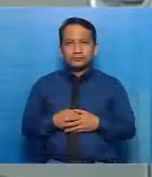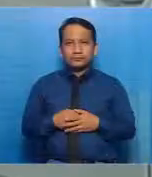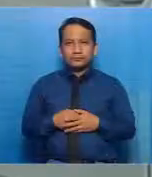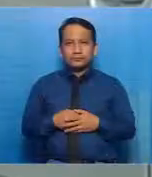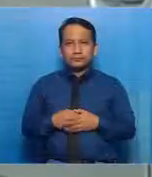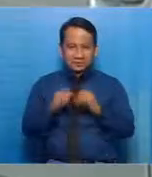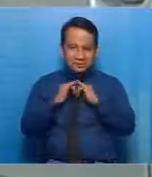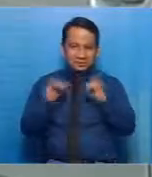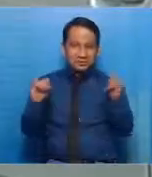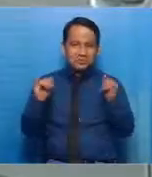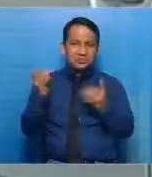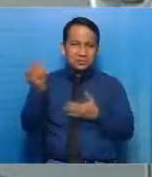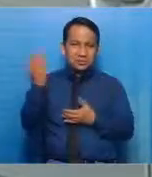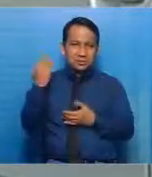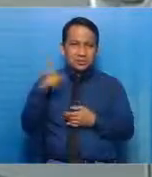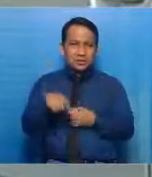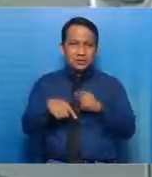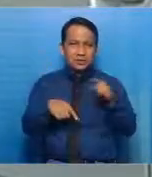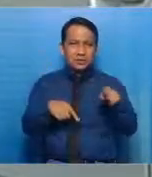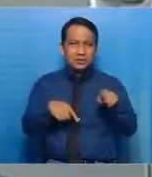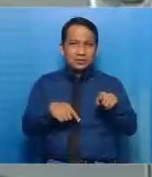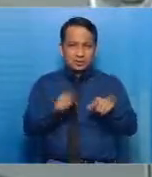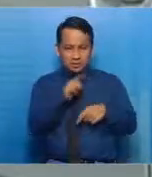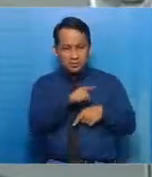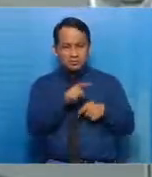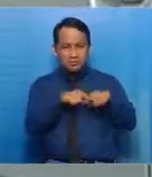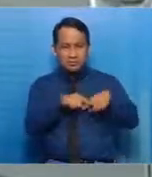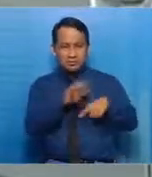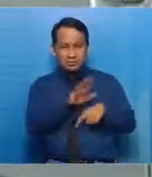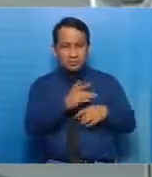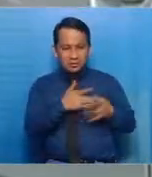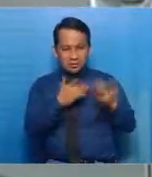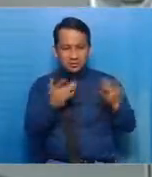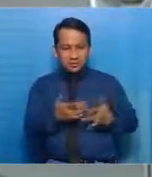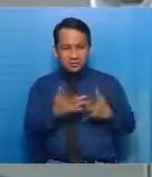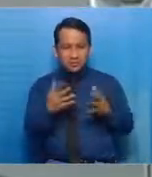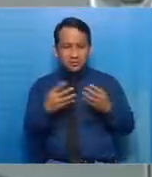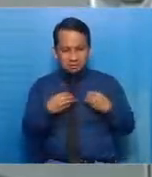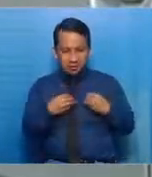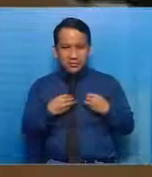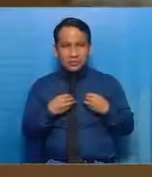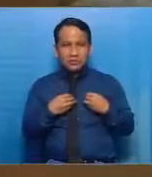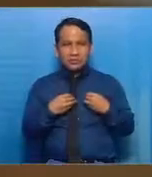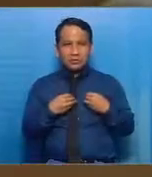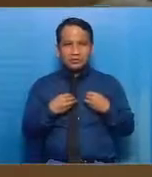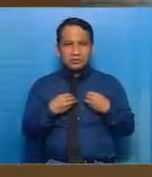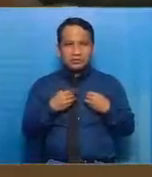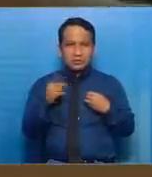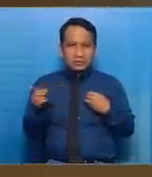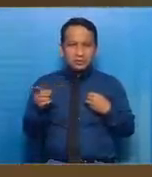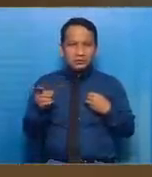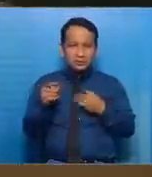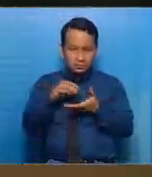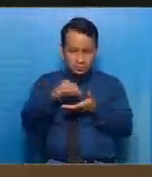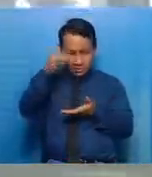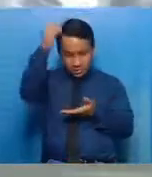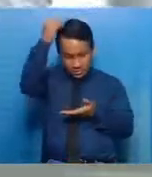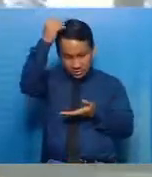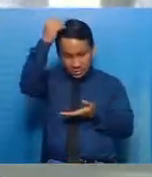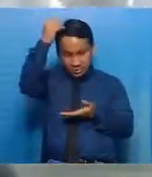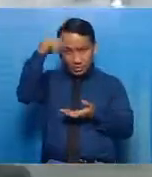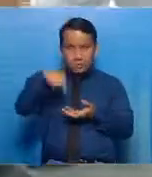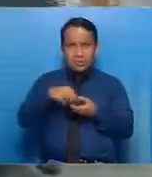Kasi kumbaga nasa loob mo rin kung tatanggapin mo ng mano yung pag-aano ng abo sa iyo.